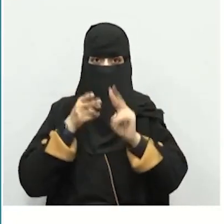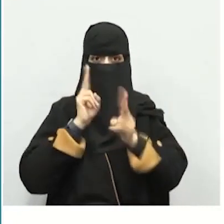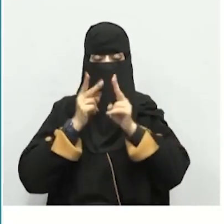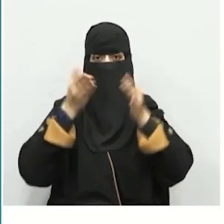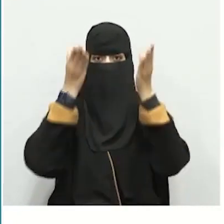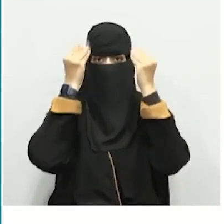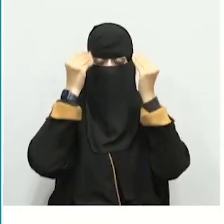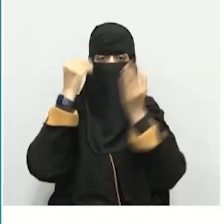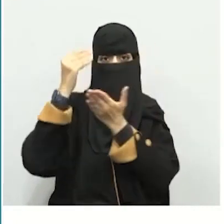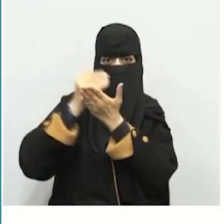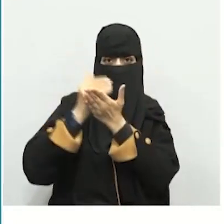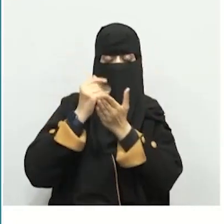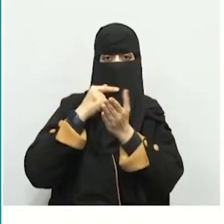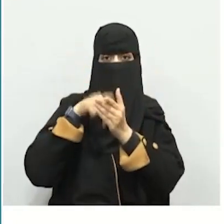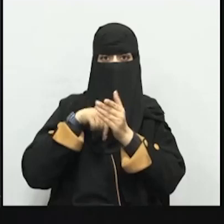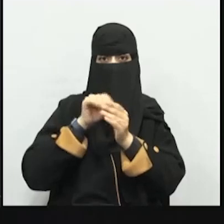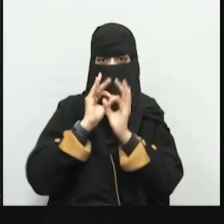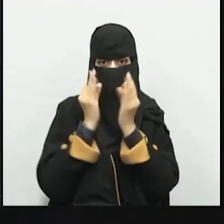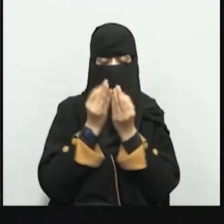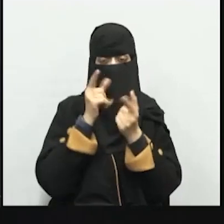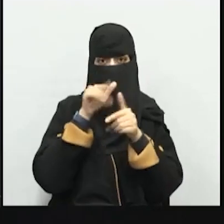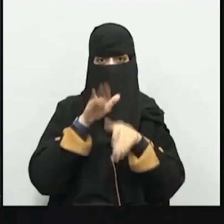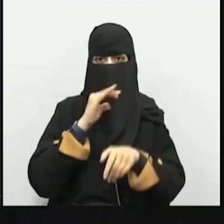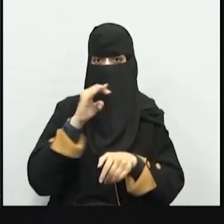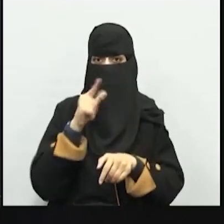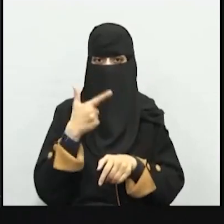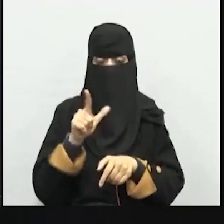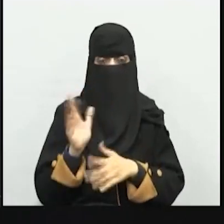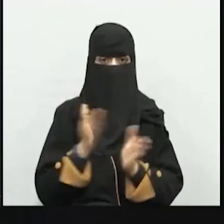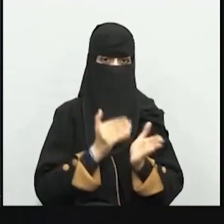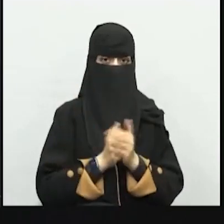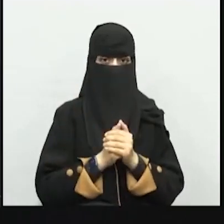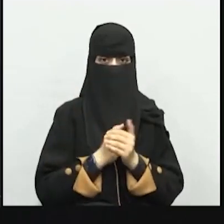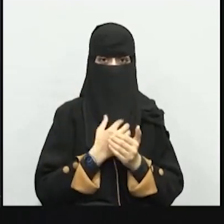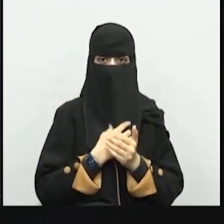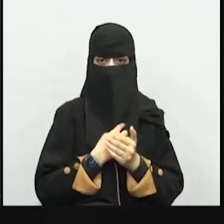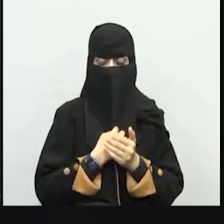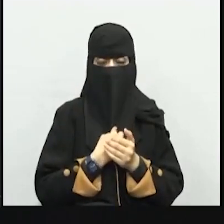المناسبات الثقافية والاقتصادية والاجتماعية. إجابة صحيحة.